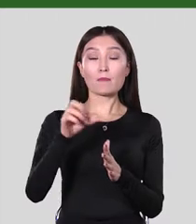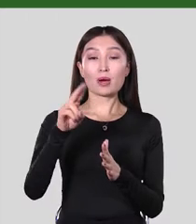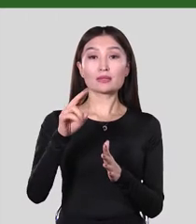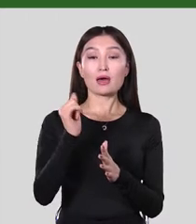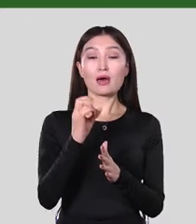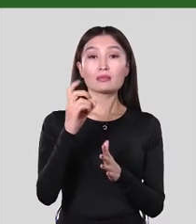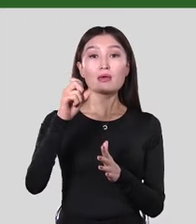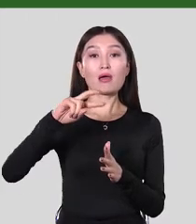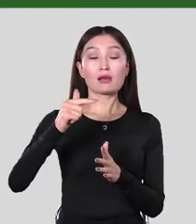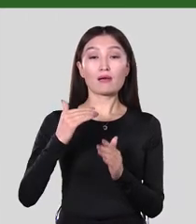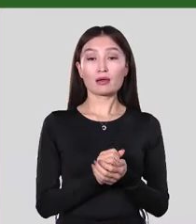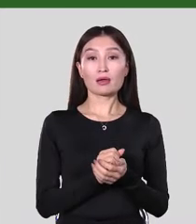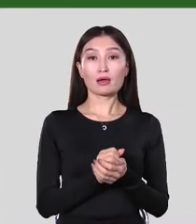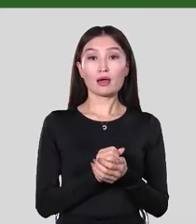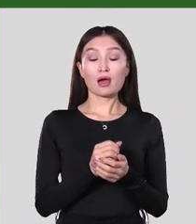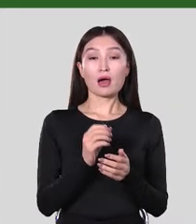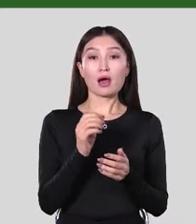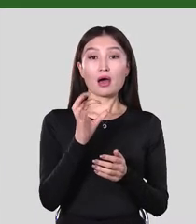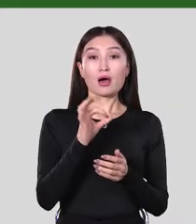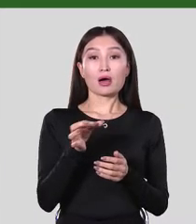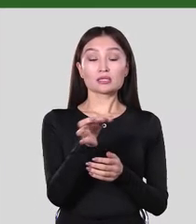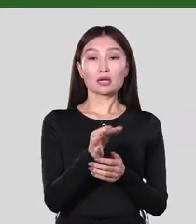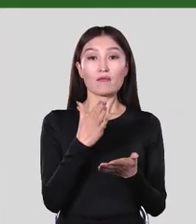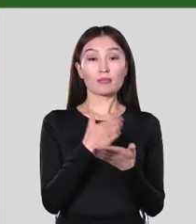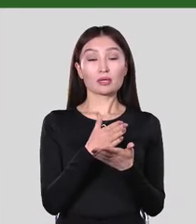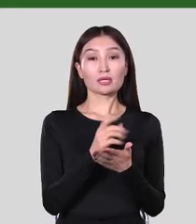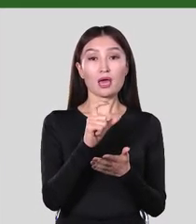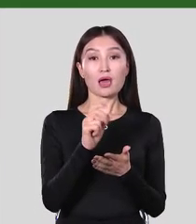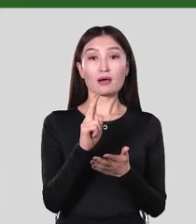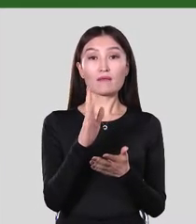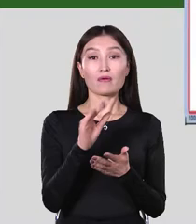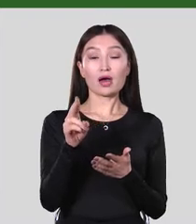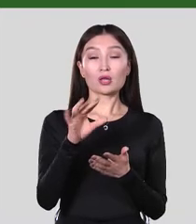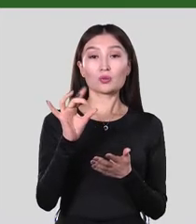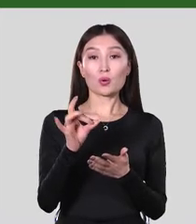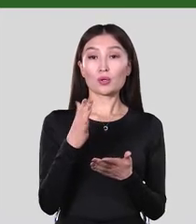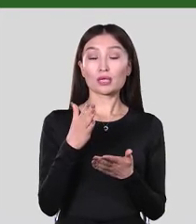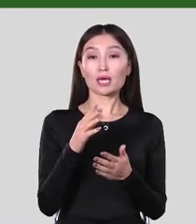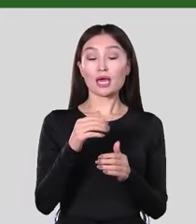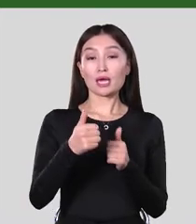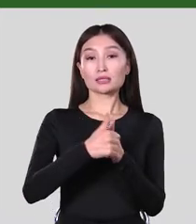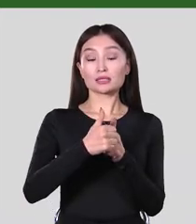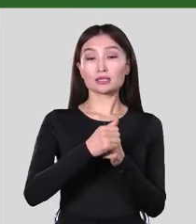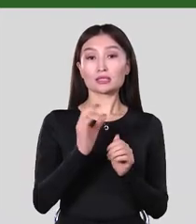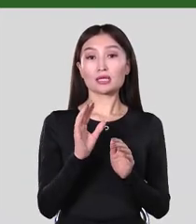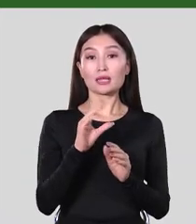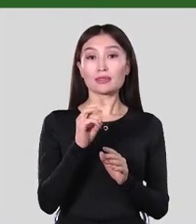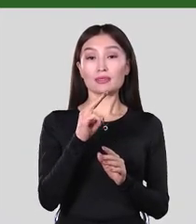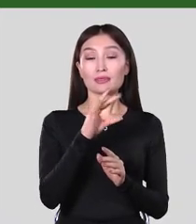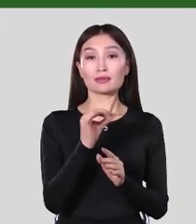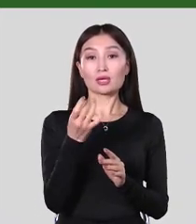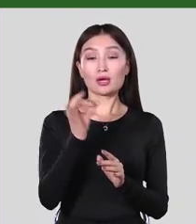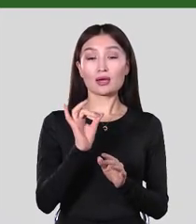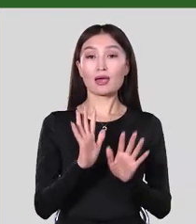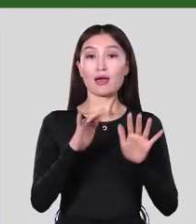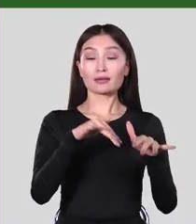высочайший в мире. Галапагосские острова принадлежат Эквадору, лежат в Тихом океане, точно на